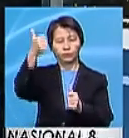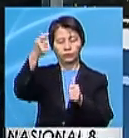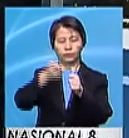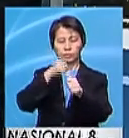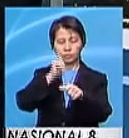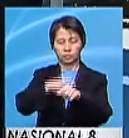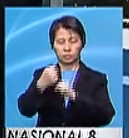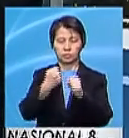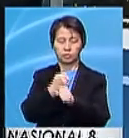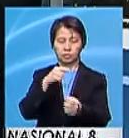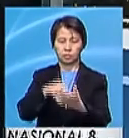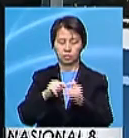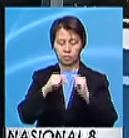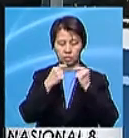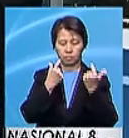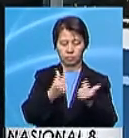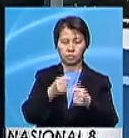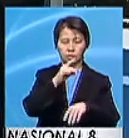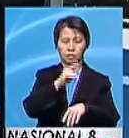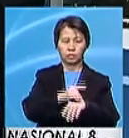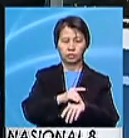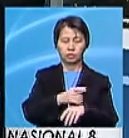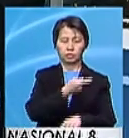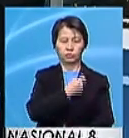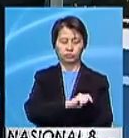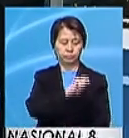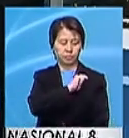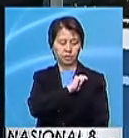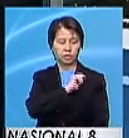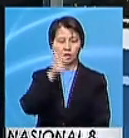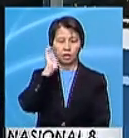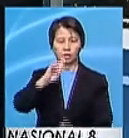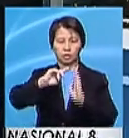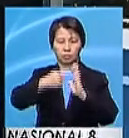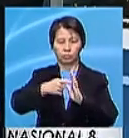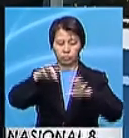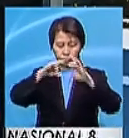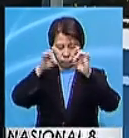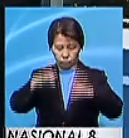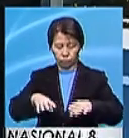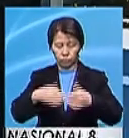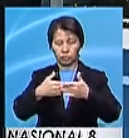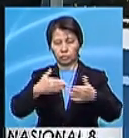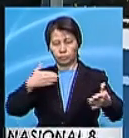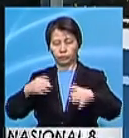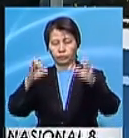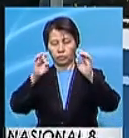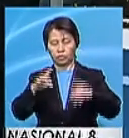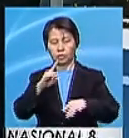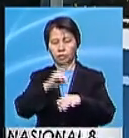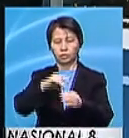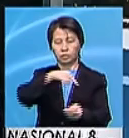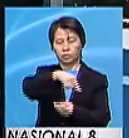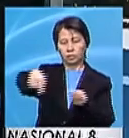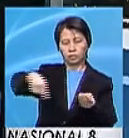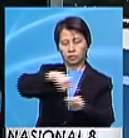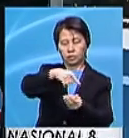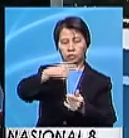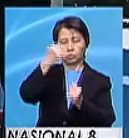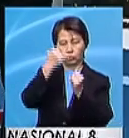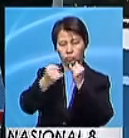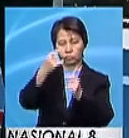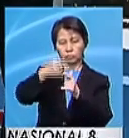ini. Pasukan yang berpengkalan di Spanyol itu akan memulakan ujian pramusim di Little Jerez hujung bulan